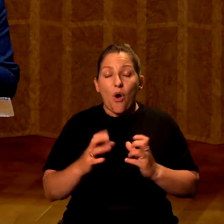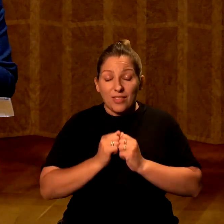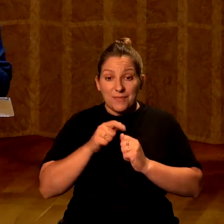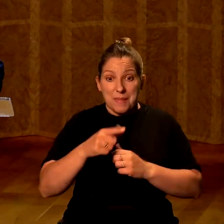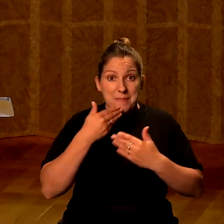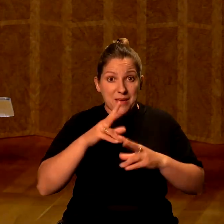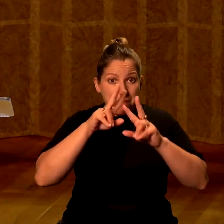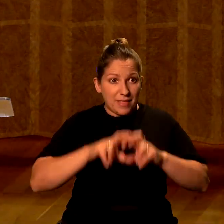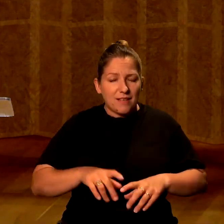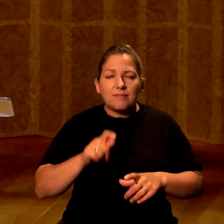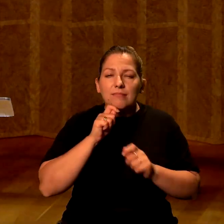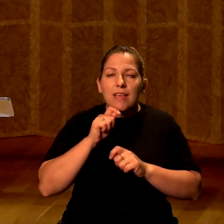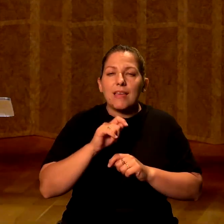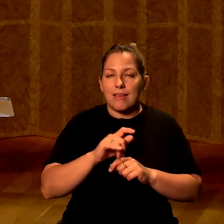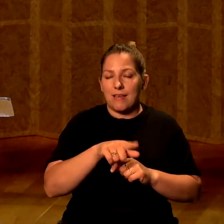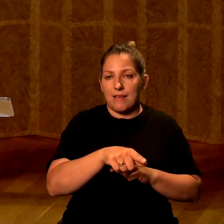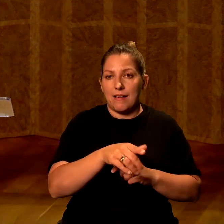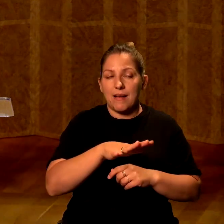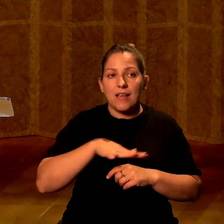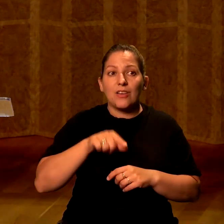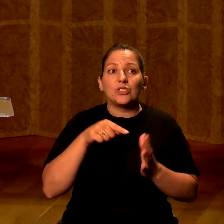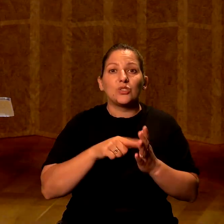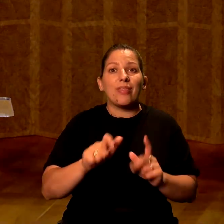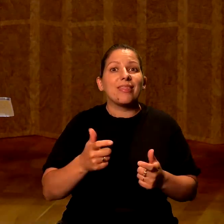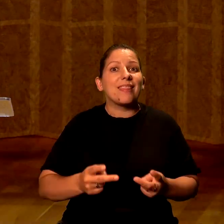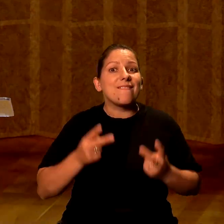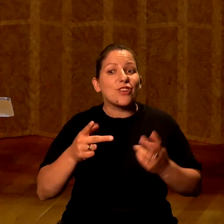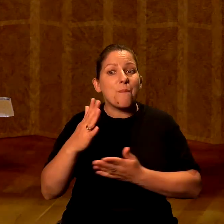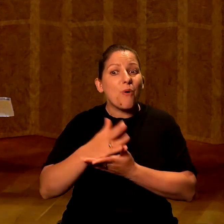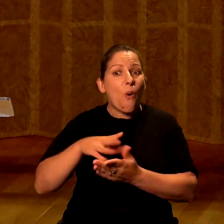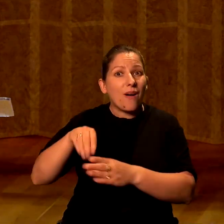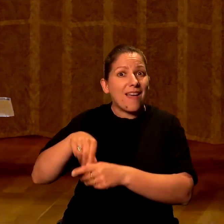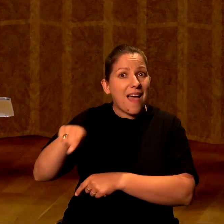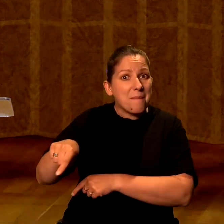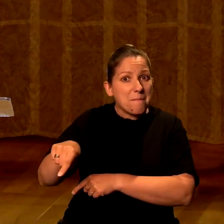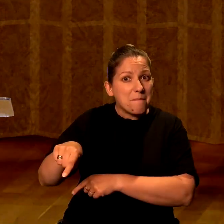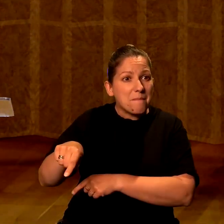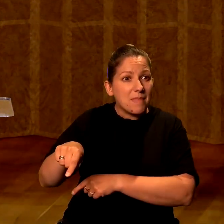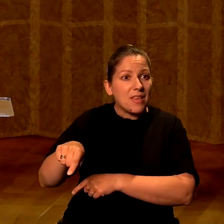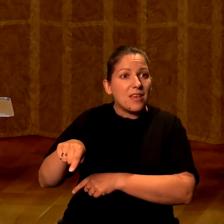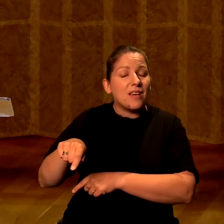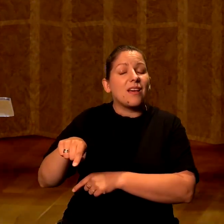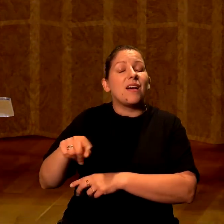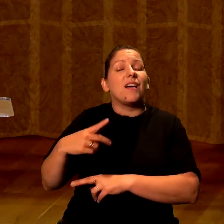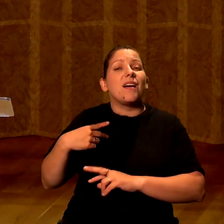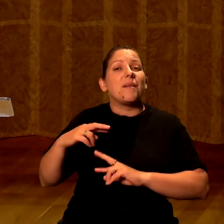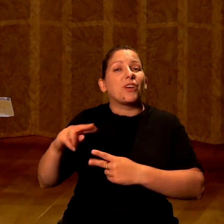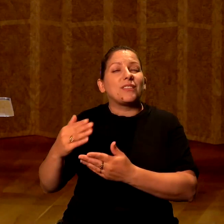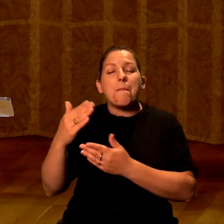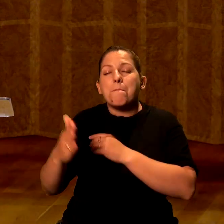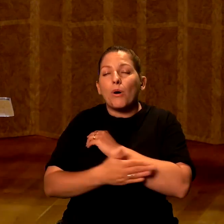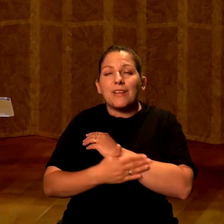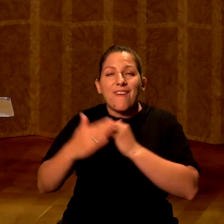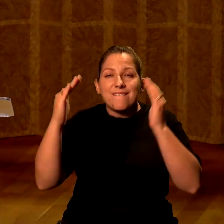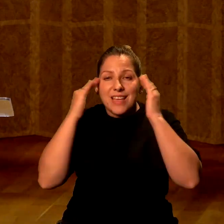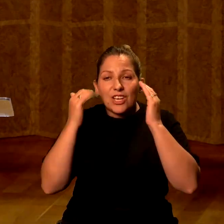badaniu ewaluacyjnym, jakościowym w tej części, że to, co jest najważniejsze w tym programie, to jest w ogóle przekazanie podstawowej wiedzy, żeby oni w